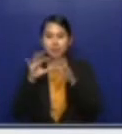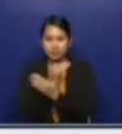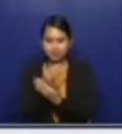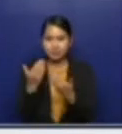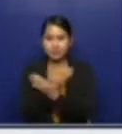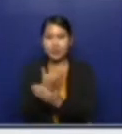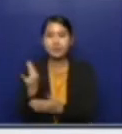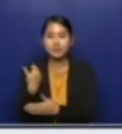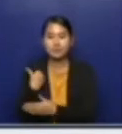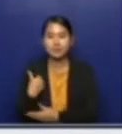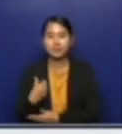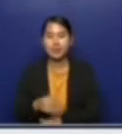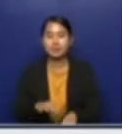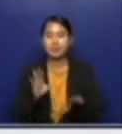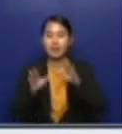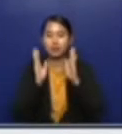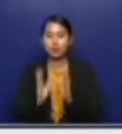าน